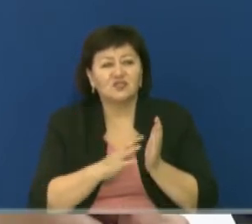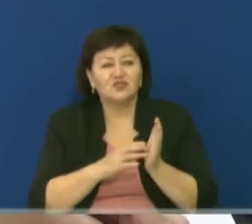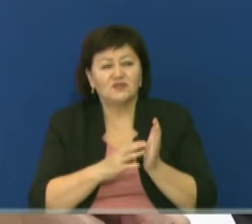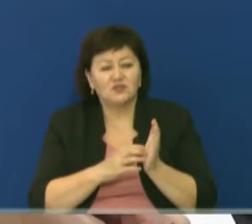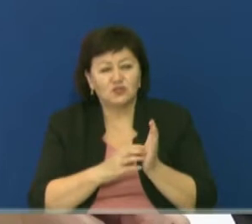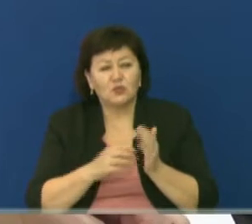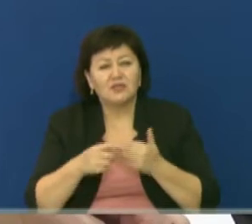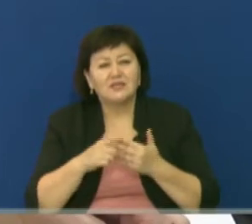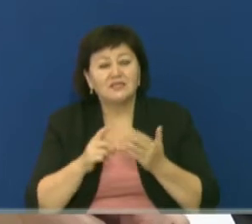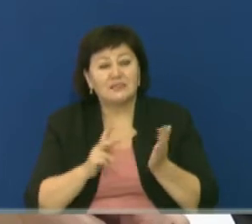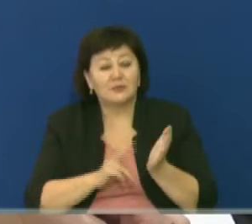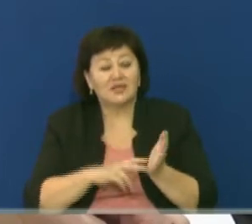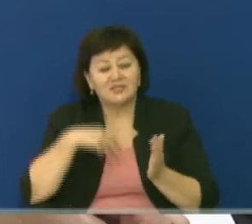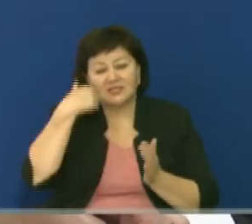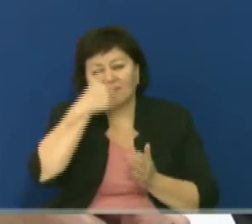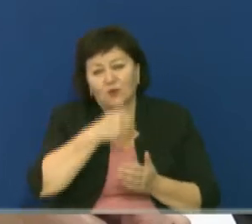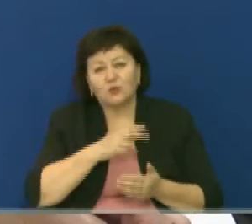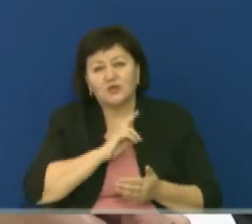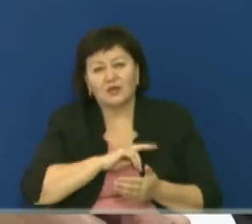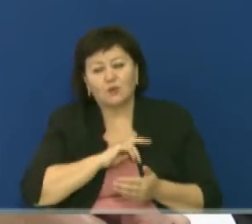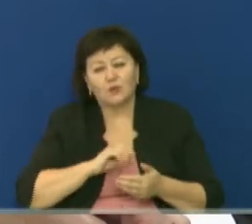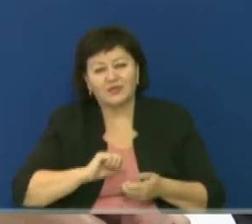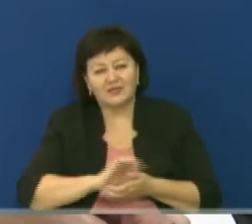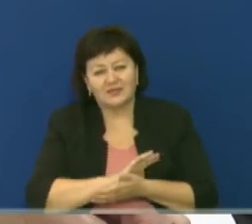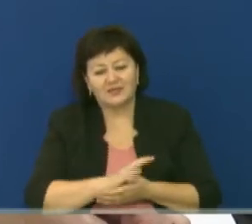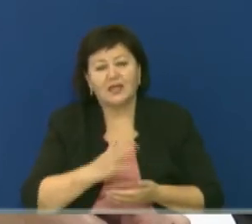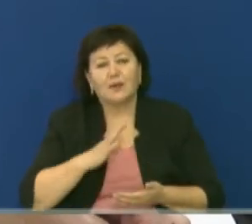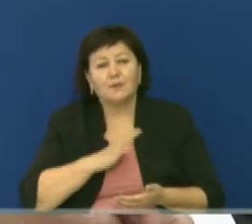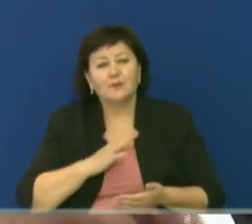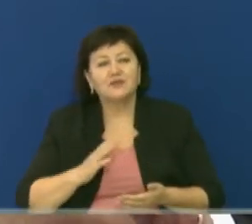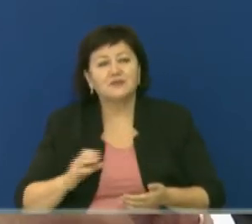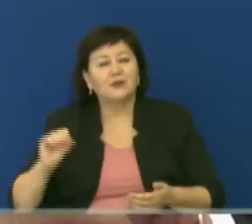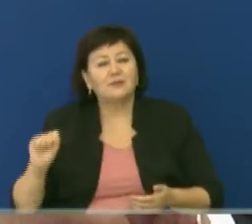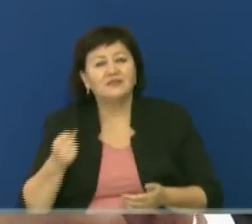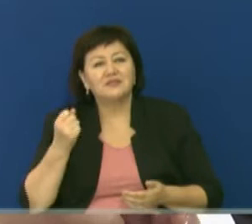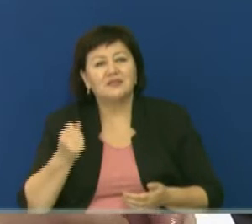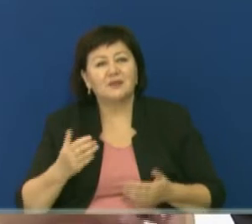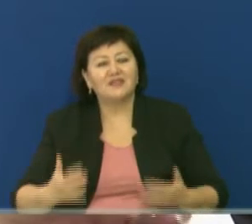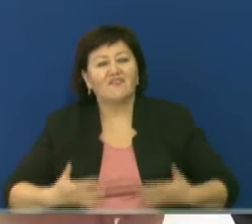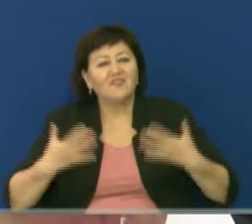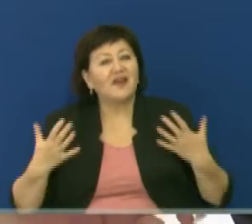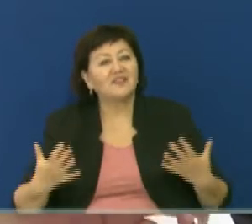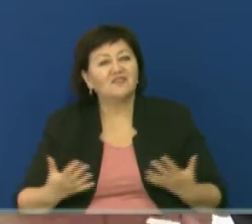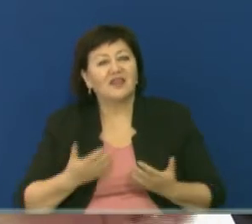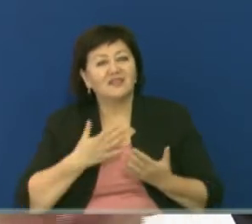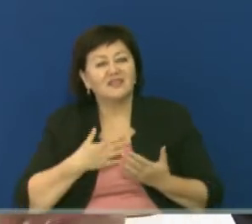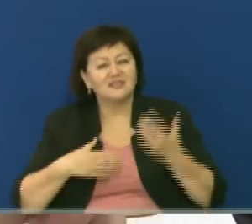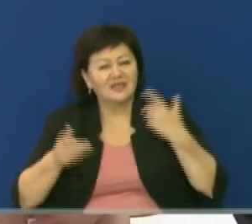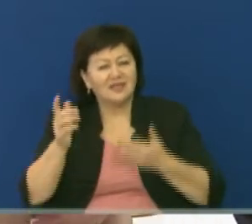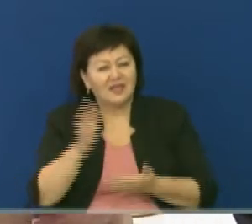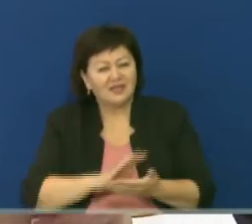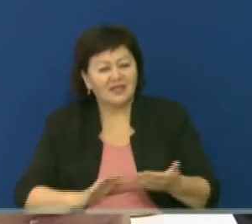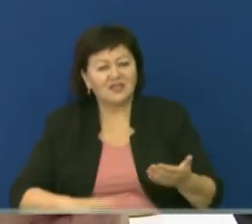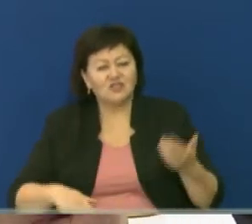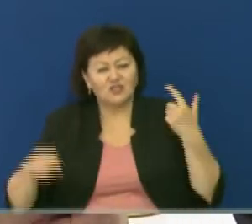1917 года. Быть призером национального конкурса для нас большая честь. Это вдохновляет нас на дальнейшее творчество. Издание